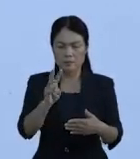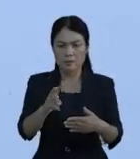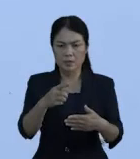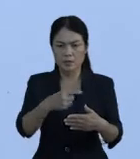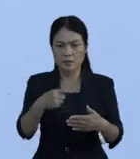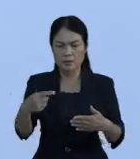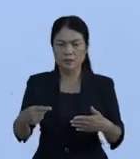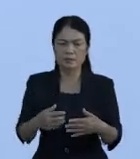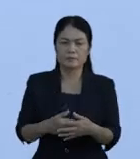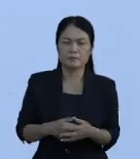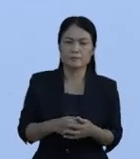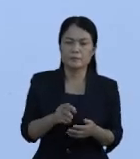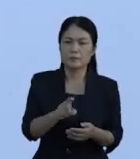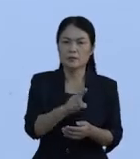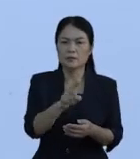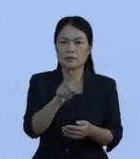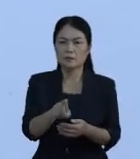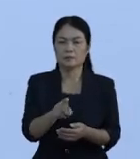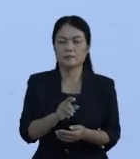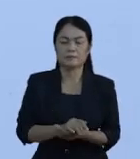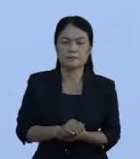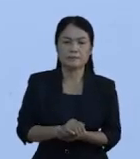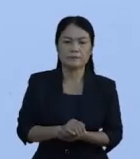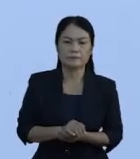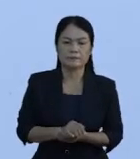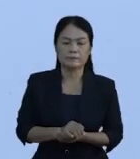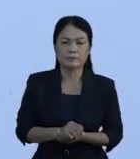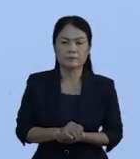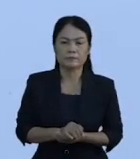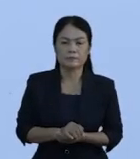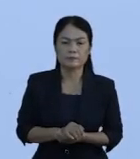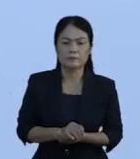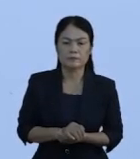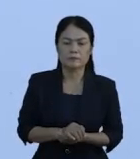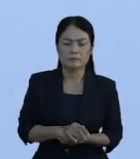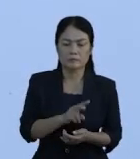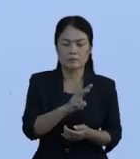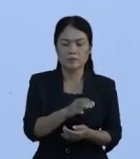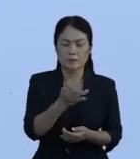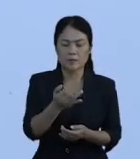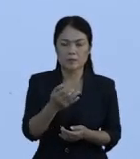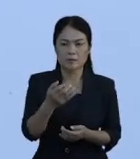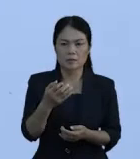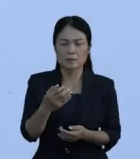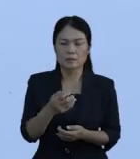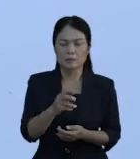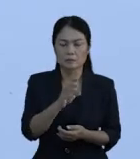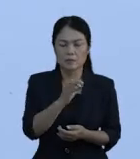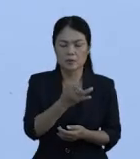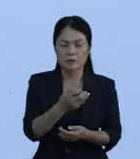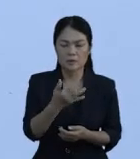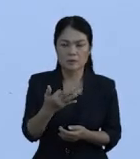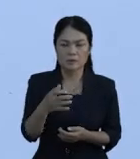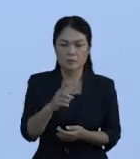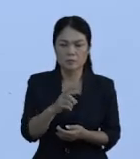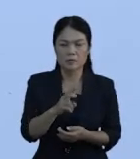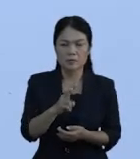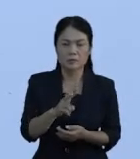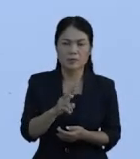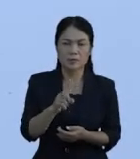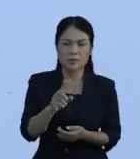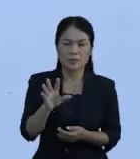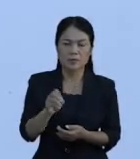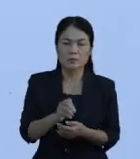bảy bảy liền bà nè đấy pi liền phần sai bảy mớn pi pon rồi hạ sập này anh ta viết thật